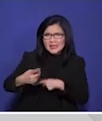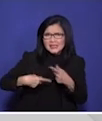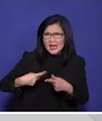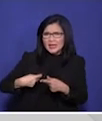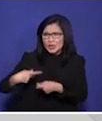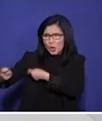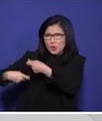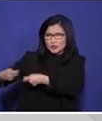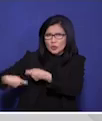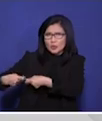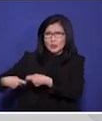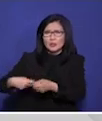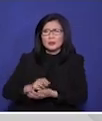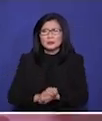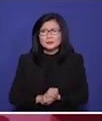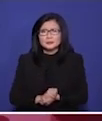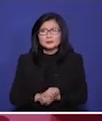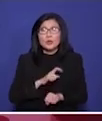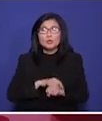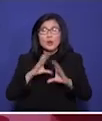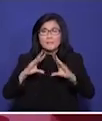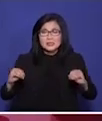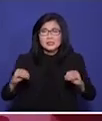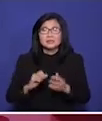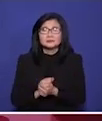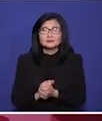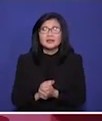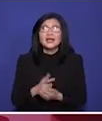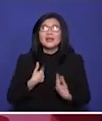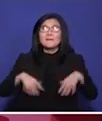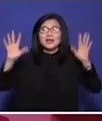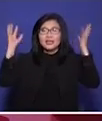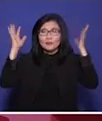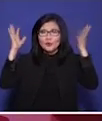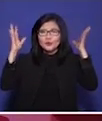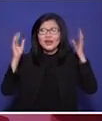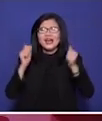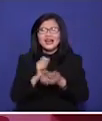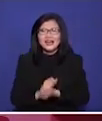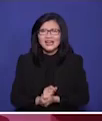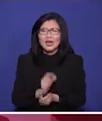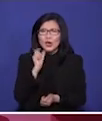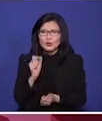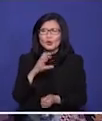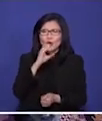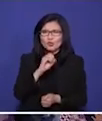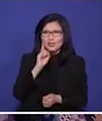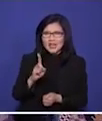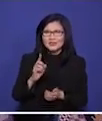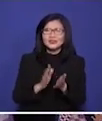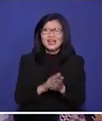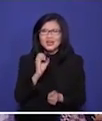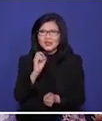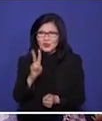tahu waktunya habis waktunya habis dan kita boleh Tepuk tangan untuk sesi ini untuk maupun 01